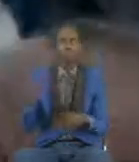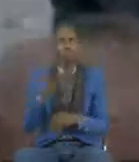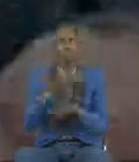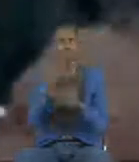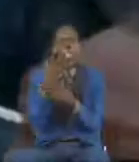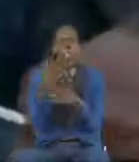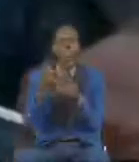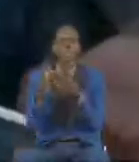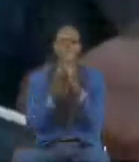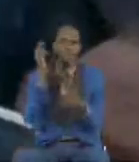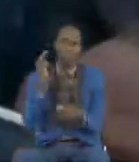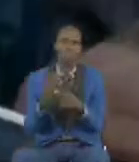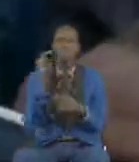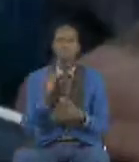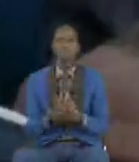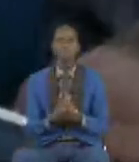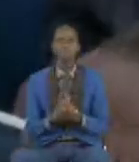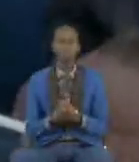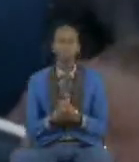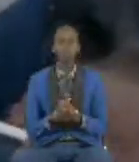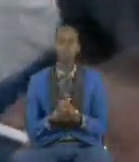de Jésus.